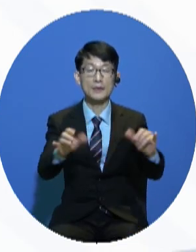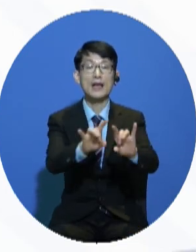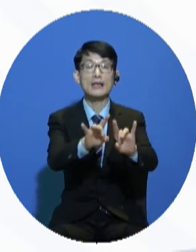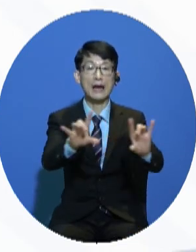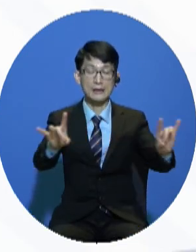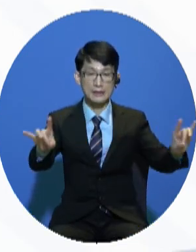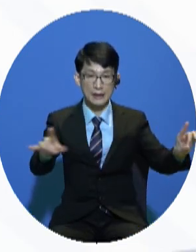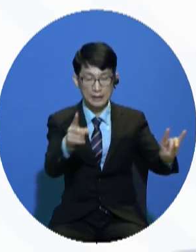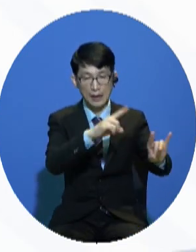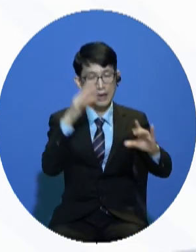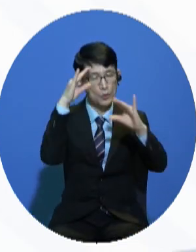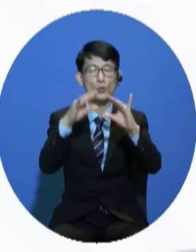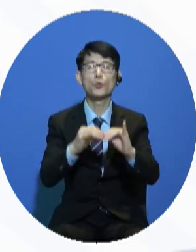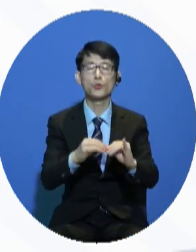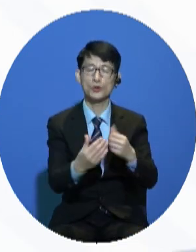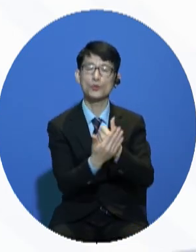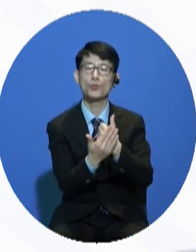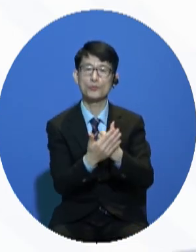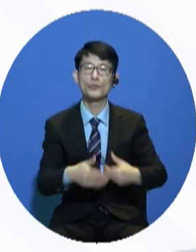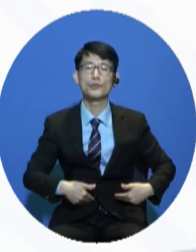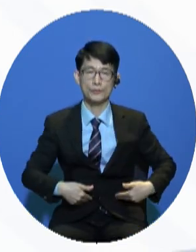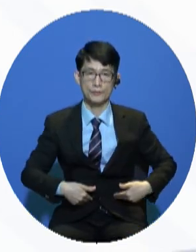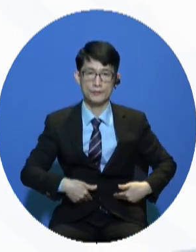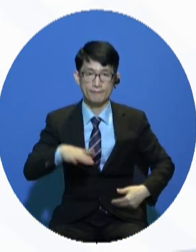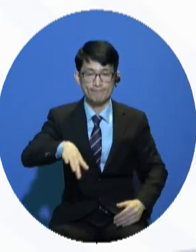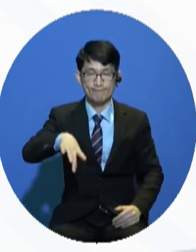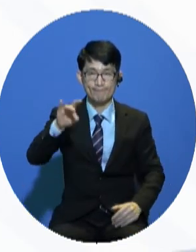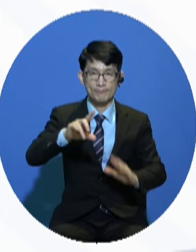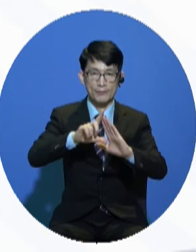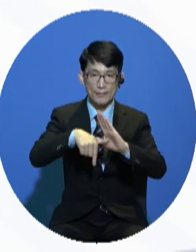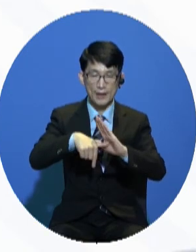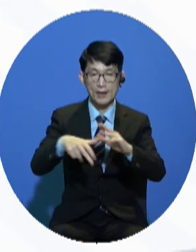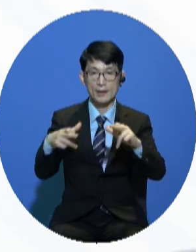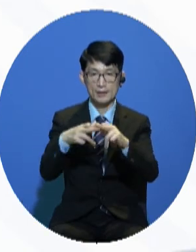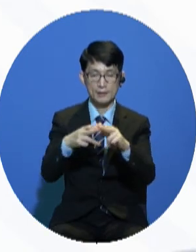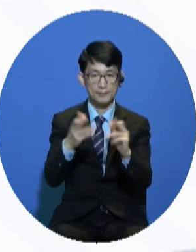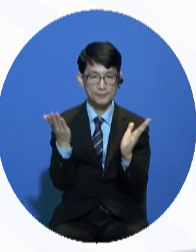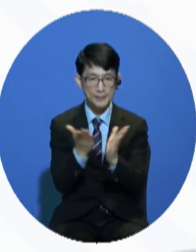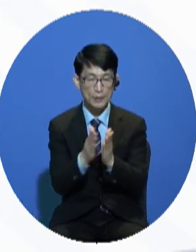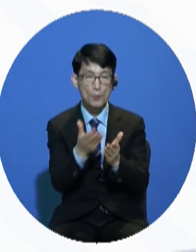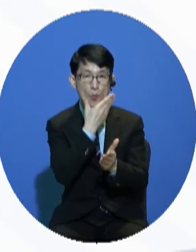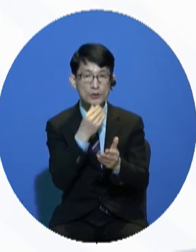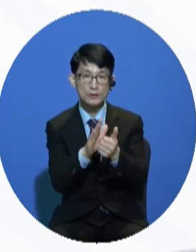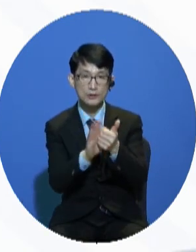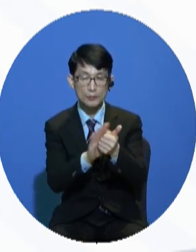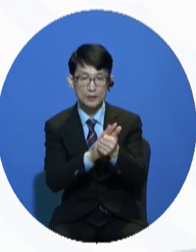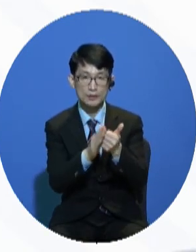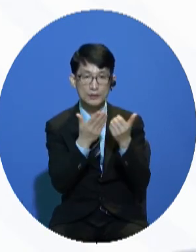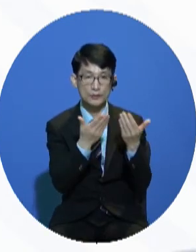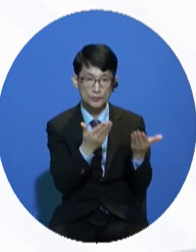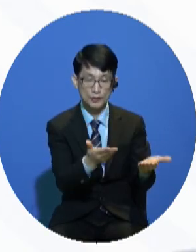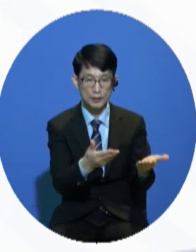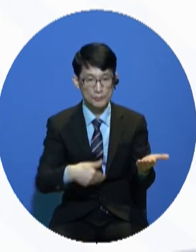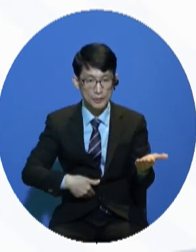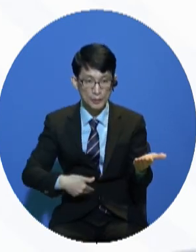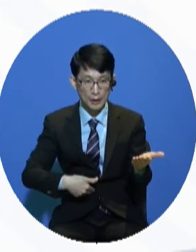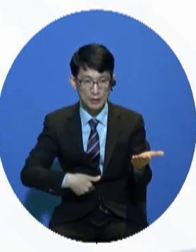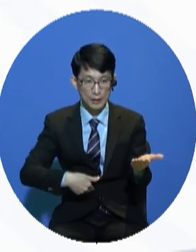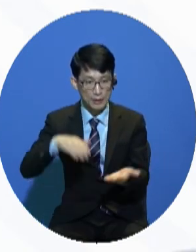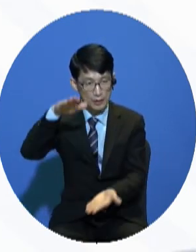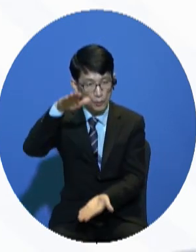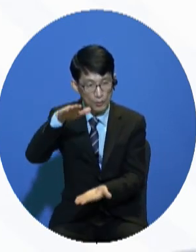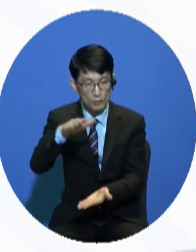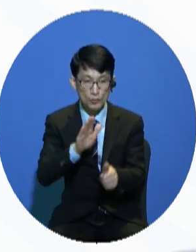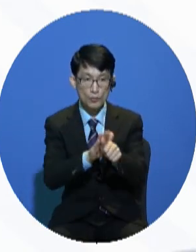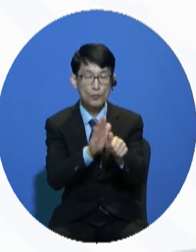호주에서는 이런 논리를 만들었습니다. 초기에 장애인들에게 맞춤형 복지 서비스를 집중적으로 필요한 만큼 지원하게